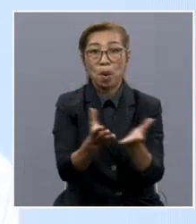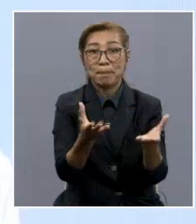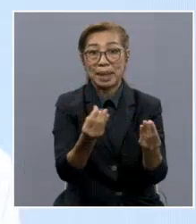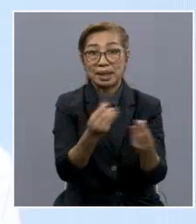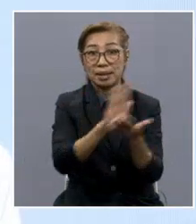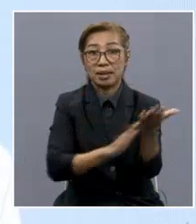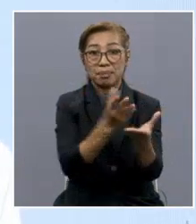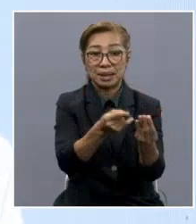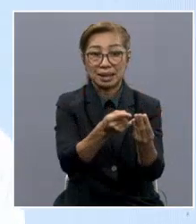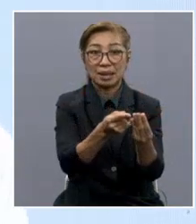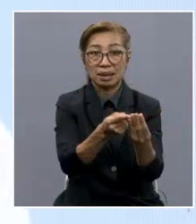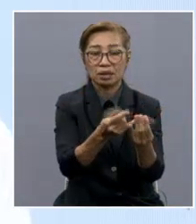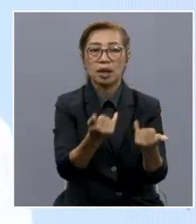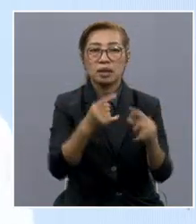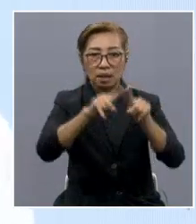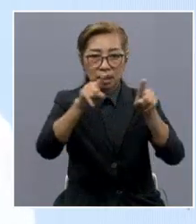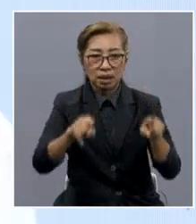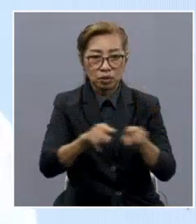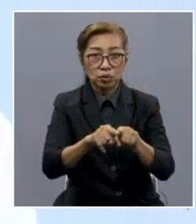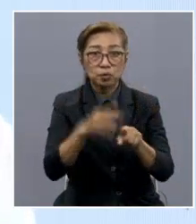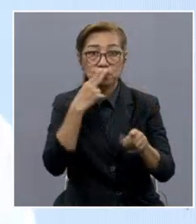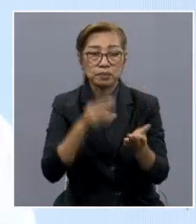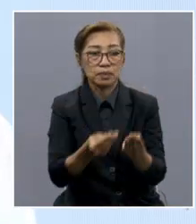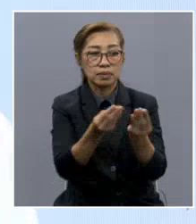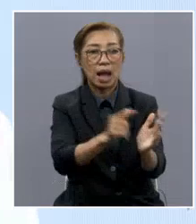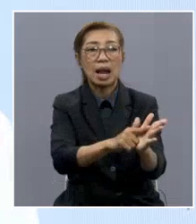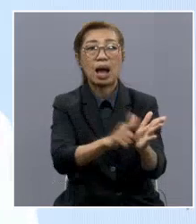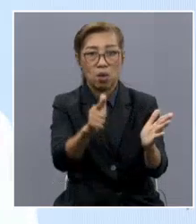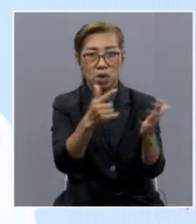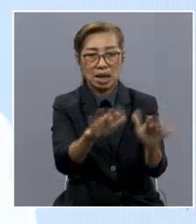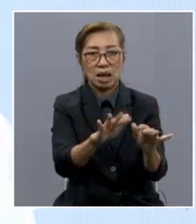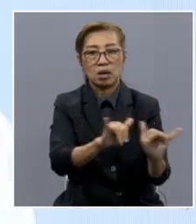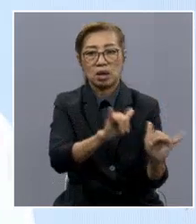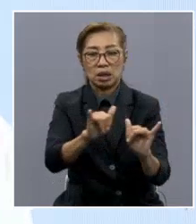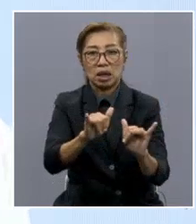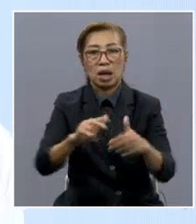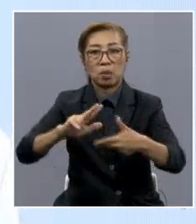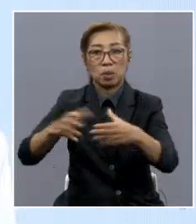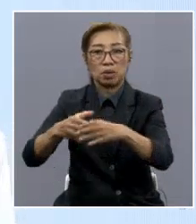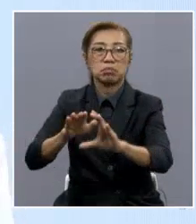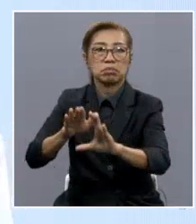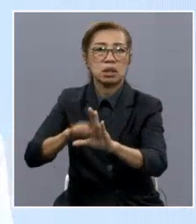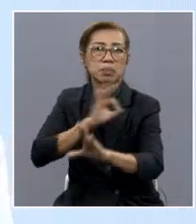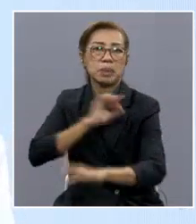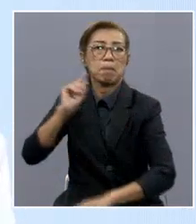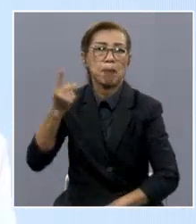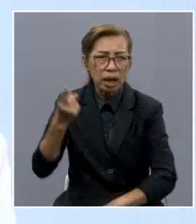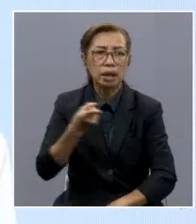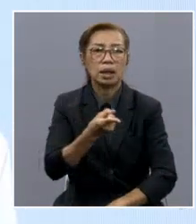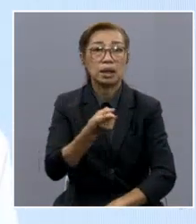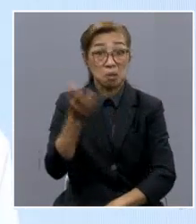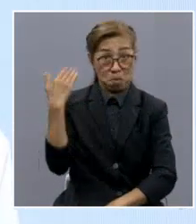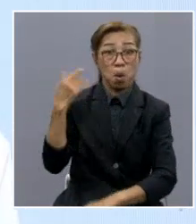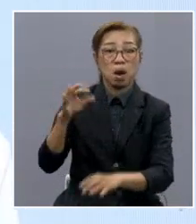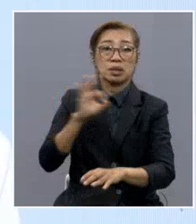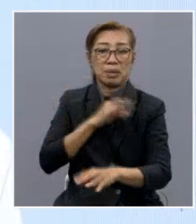ออกจากการเป็นหัวหน้าพักรวมแผ่นดินแล้วนะครับแล้วก็เตรียมจะเข้าสมัครเป็นสมาชิกพักพลังประชารัฐอีกครั้งหนึ่งกลับมาครับคนคุ้นเคย